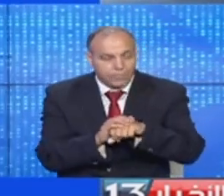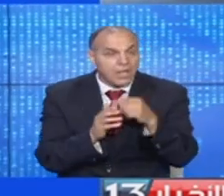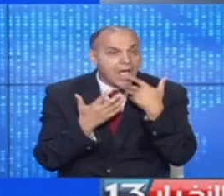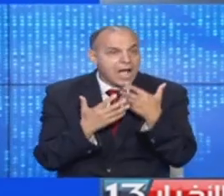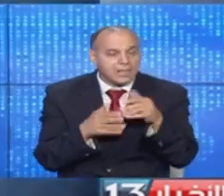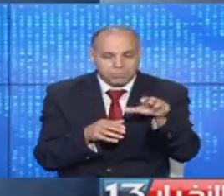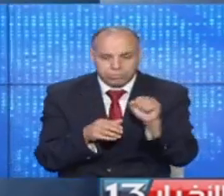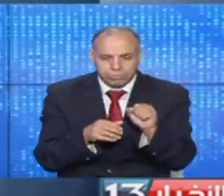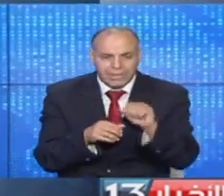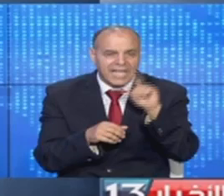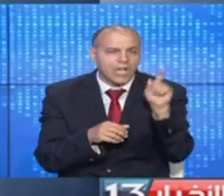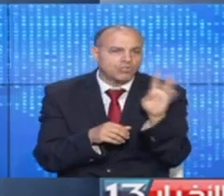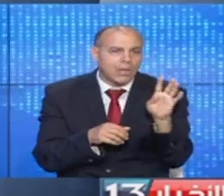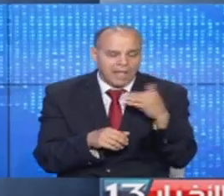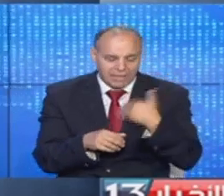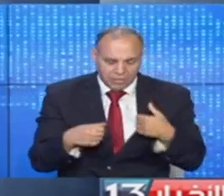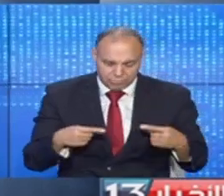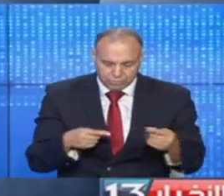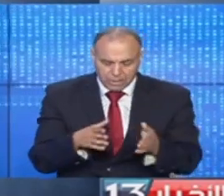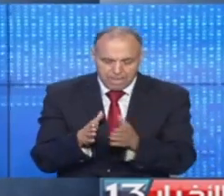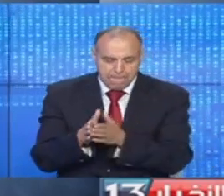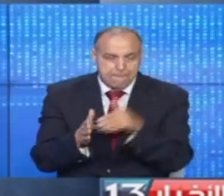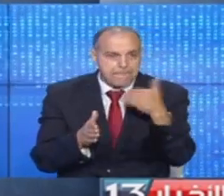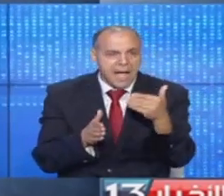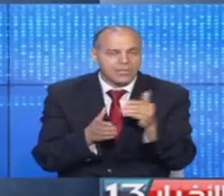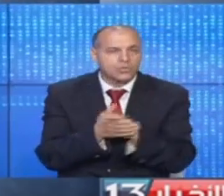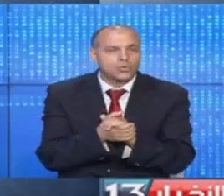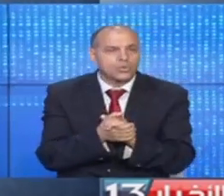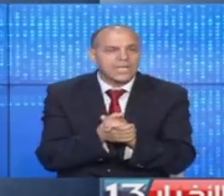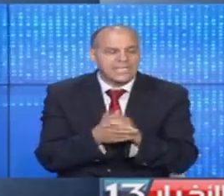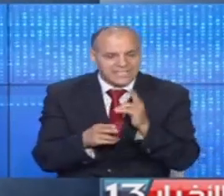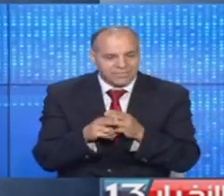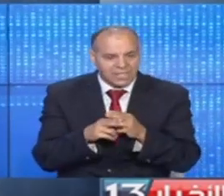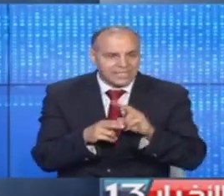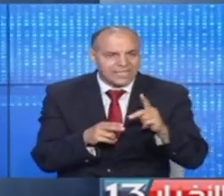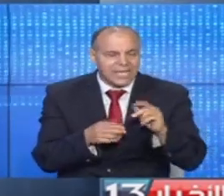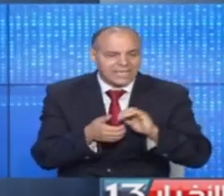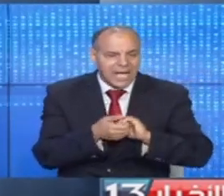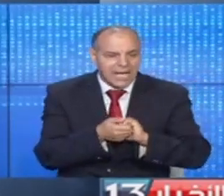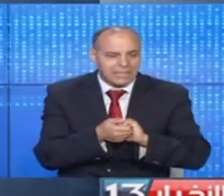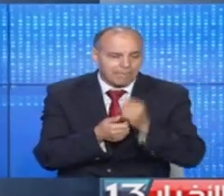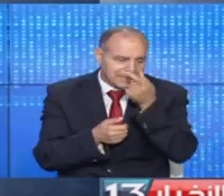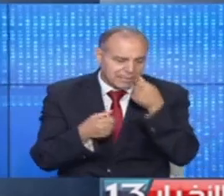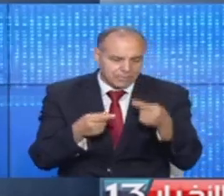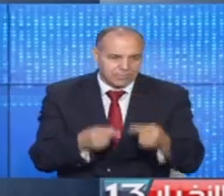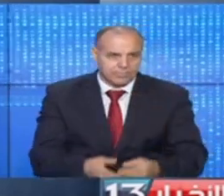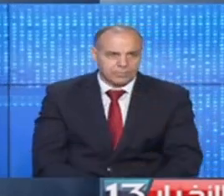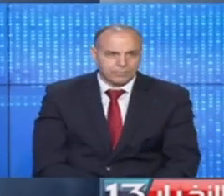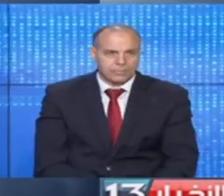يستضيف الى الاجابه الترجي الرياضي في مايو ما يباري النادي الصفاقصي ضيفه الاتحاد المنستيري